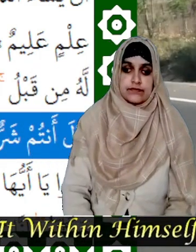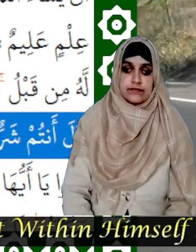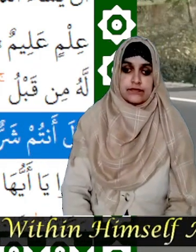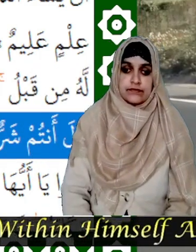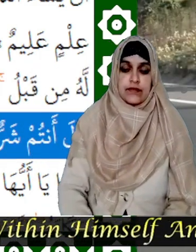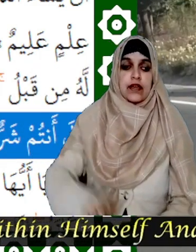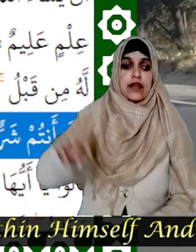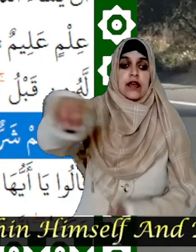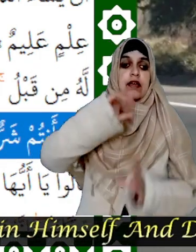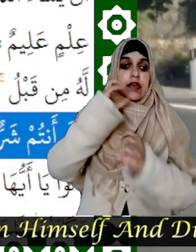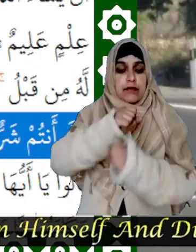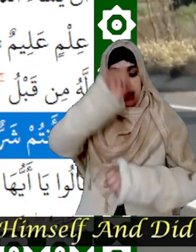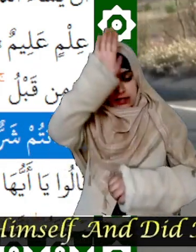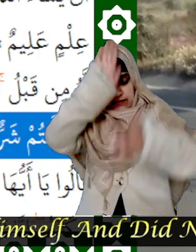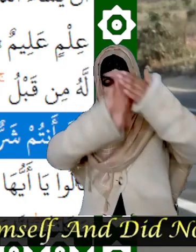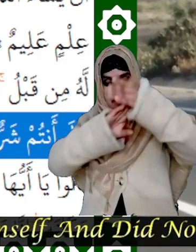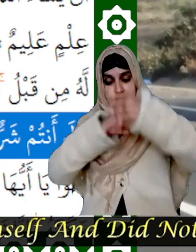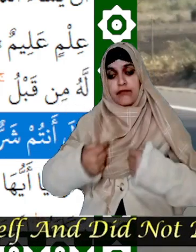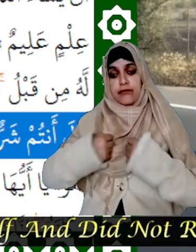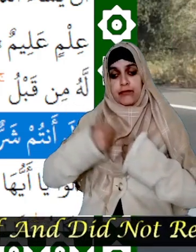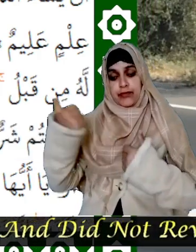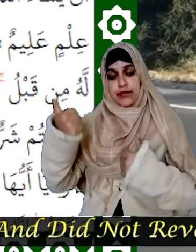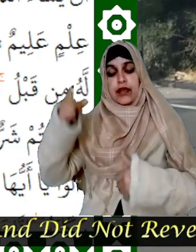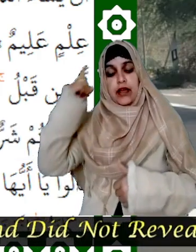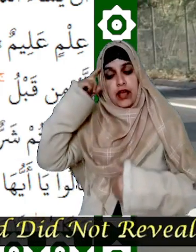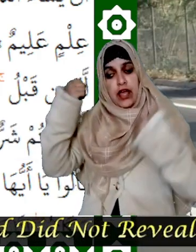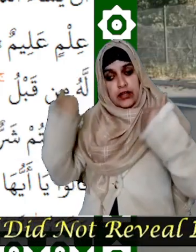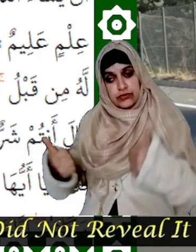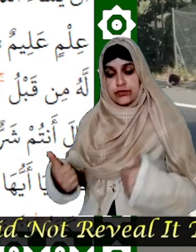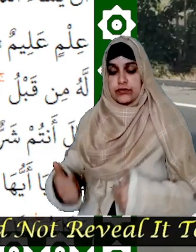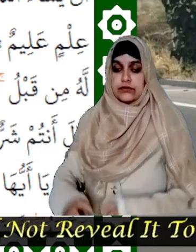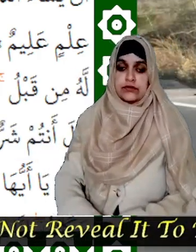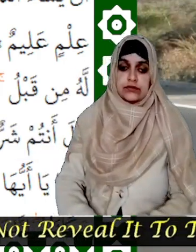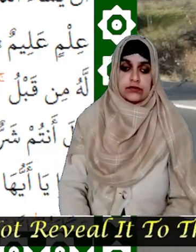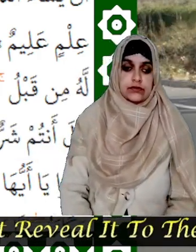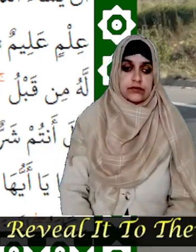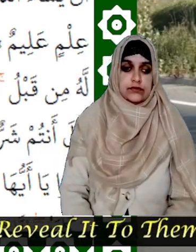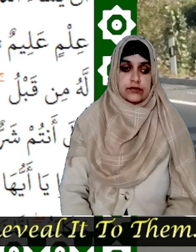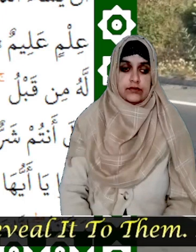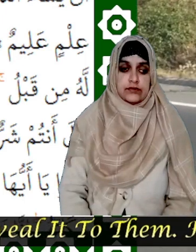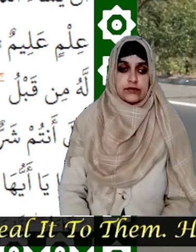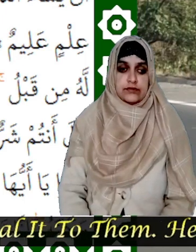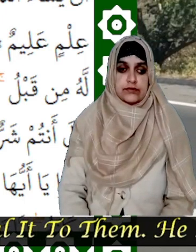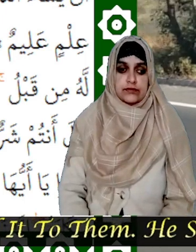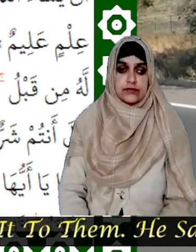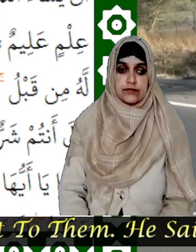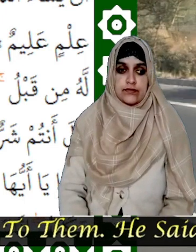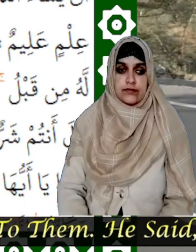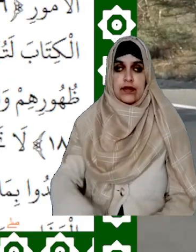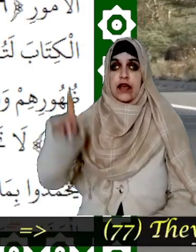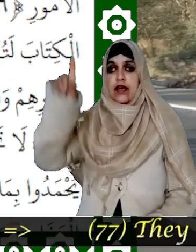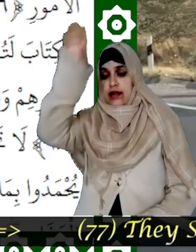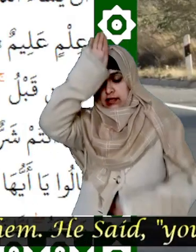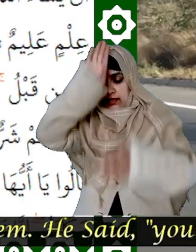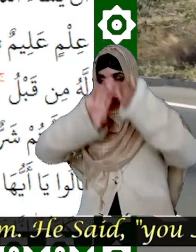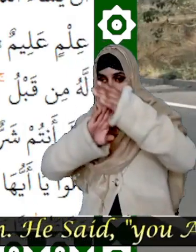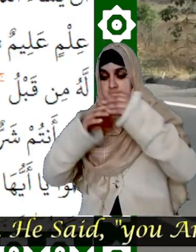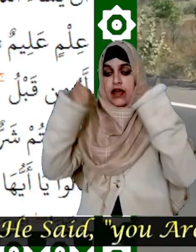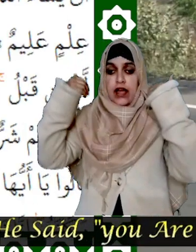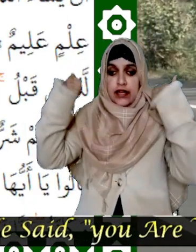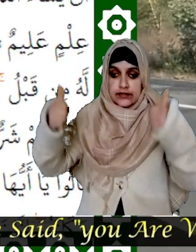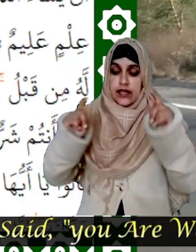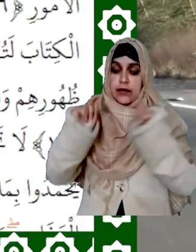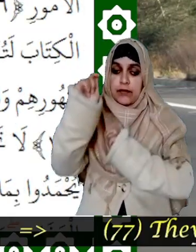إسنيت الرحمة مكانا جياه جي دلقات جي والله أعلم بما تصفون وان